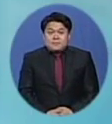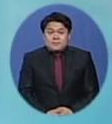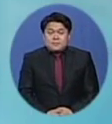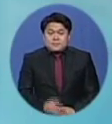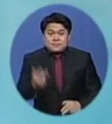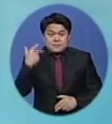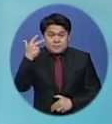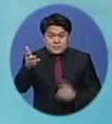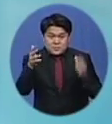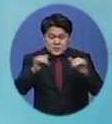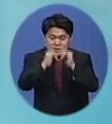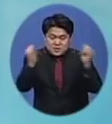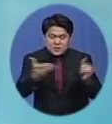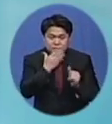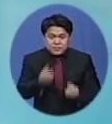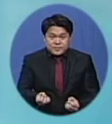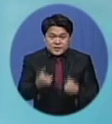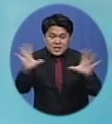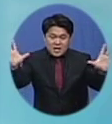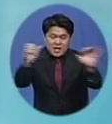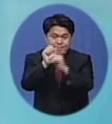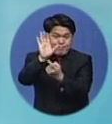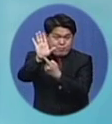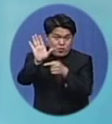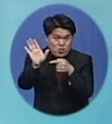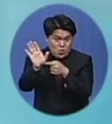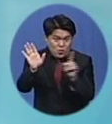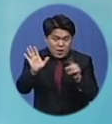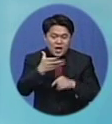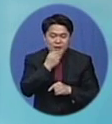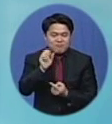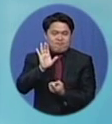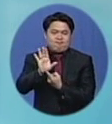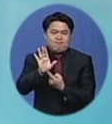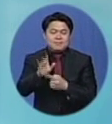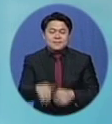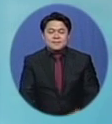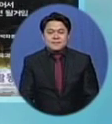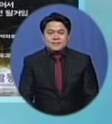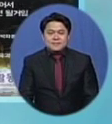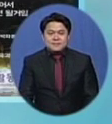한 주간의 사회복지 행사를 한눈에 알려드리는 시간, 복지 게시판입니다.